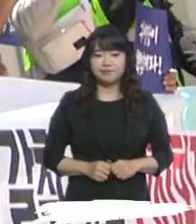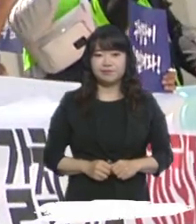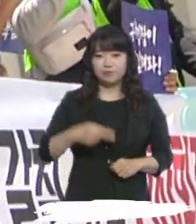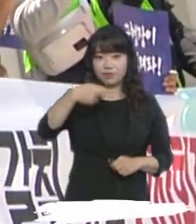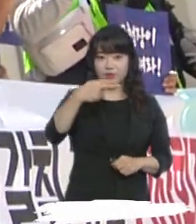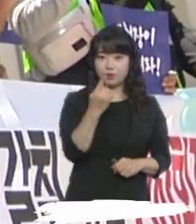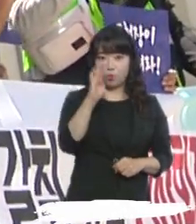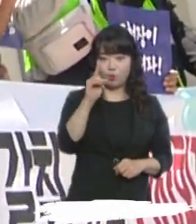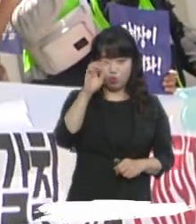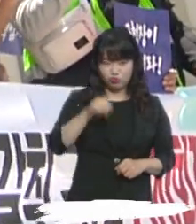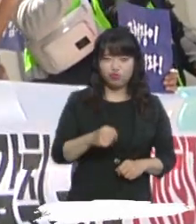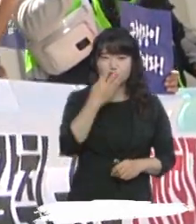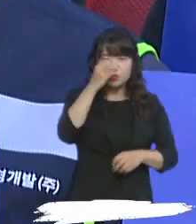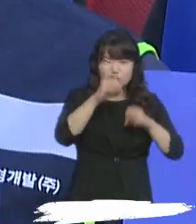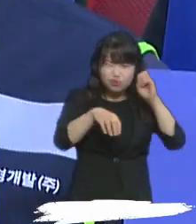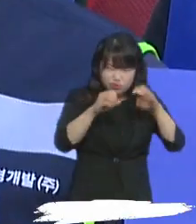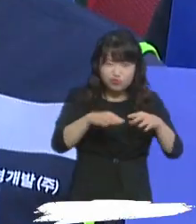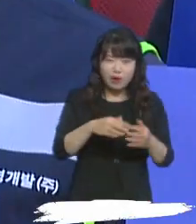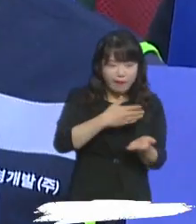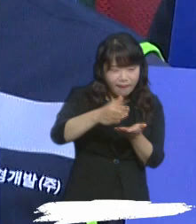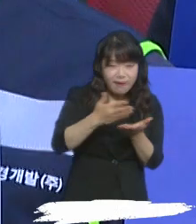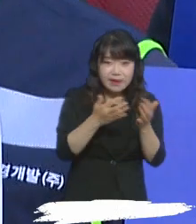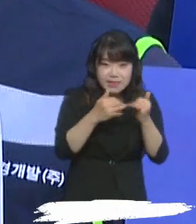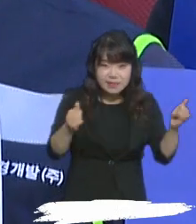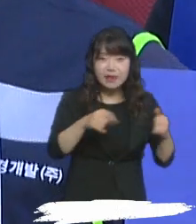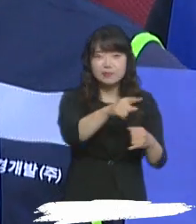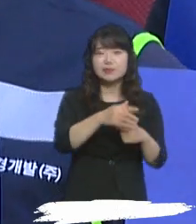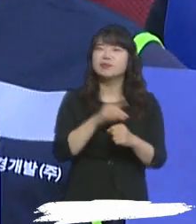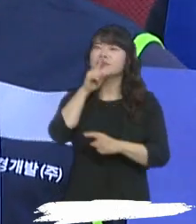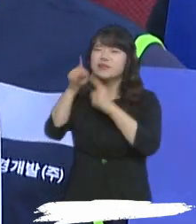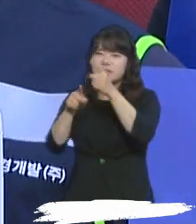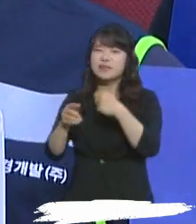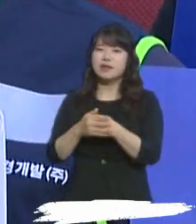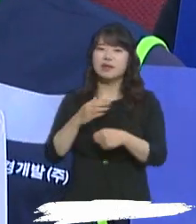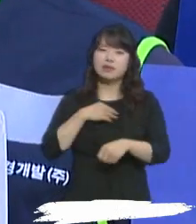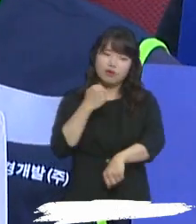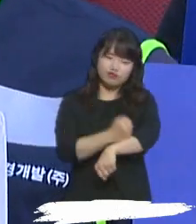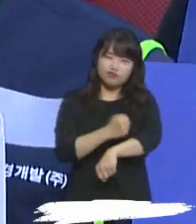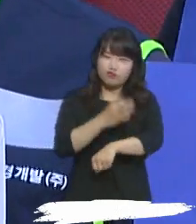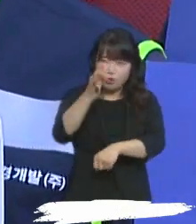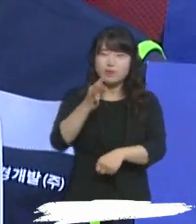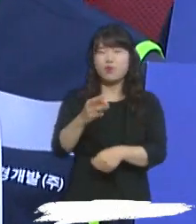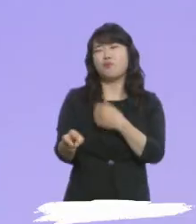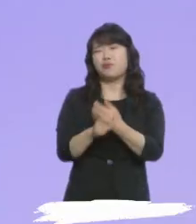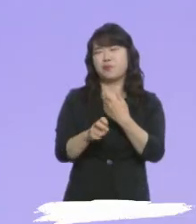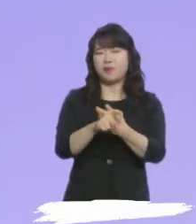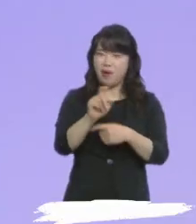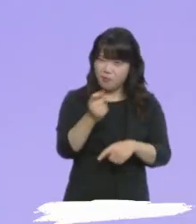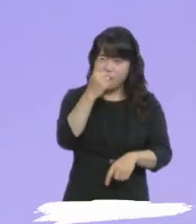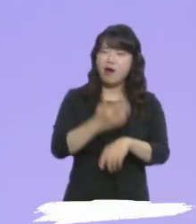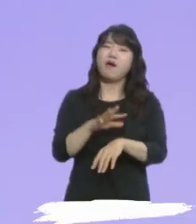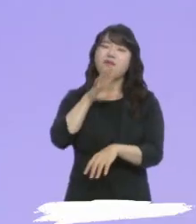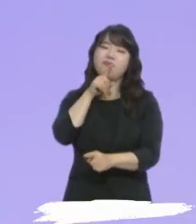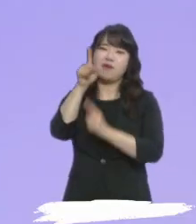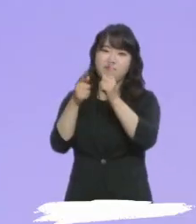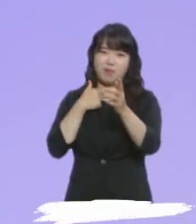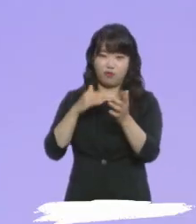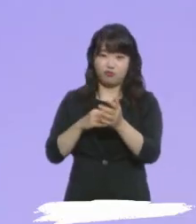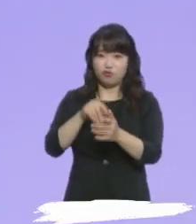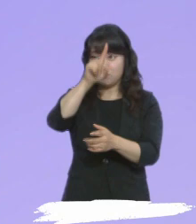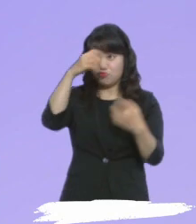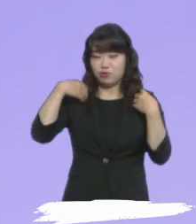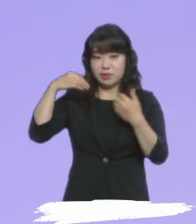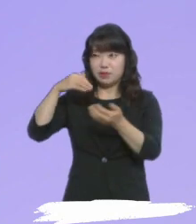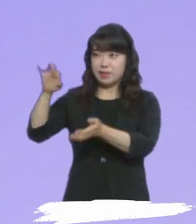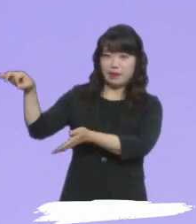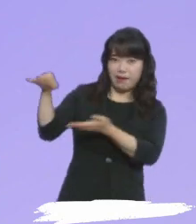도봉구의 한 청소업체 노동자들이 제기한 주민감사의 핵심은 인력비 부당 지급입니다. 구 예산으로 지급되는